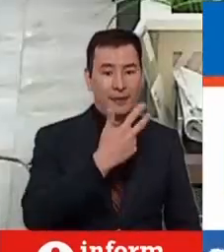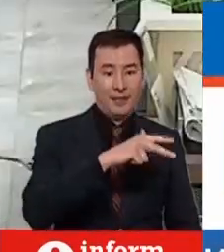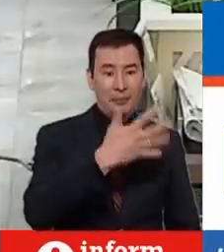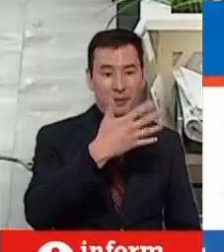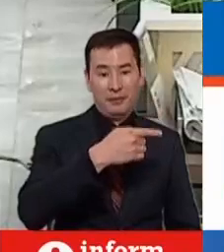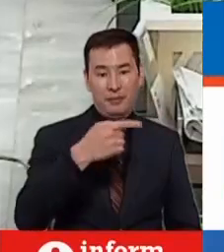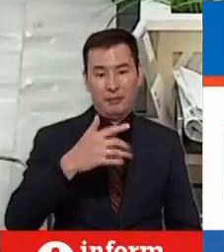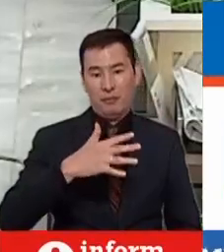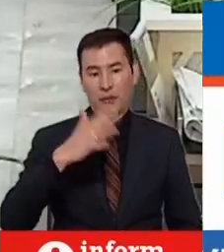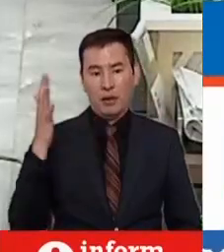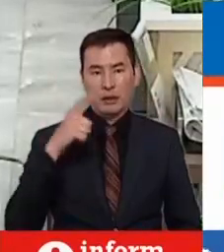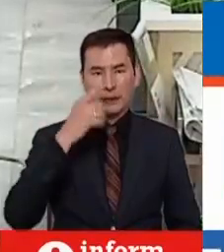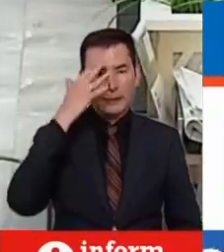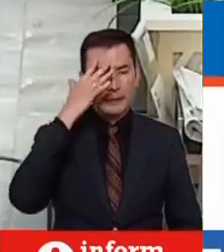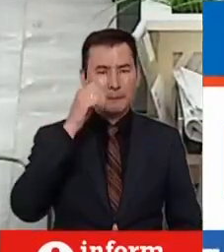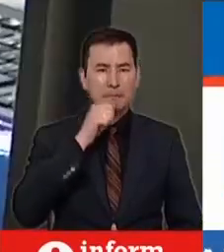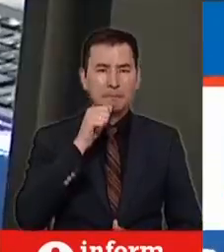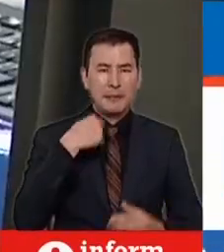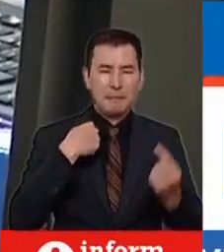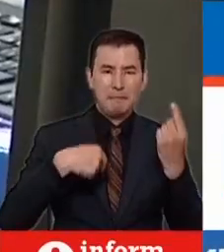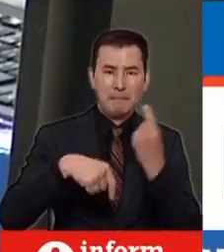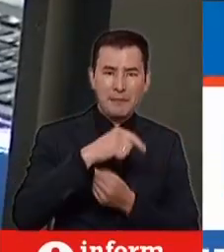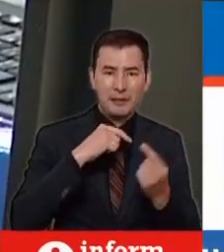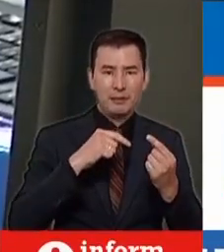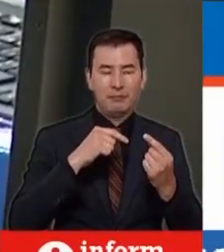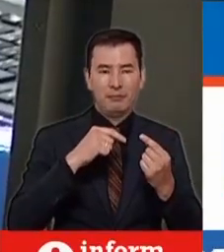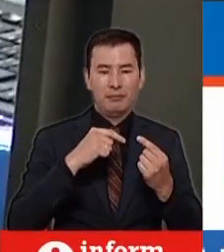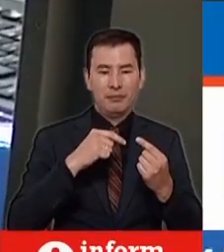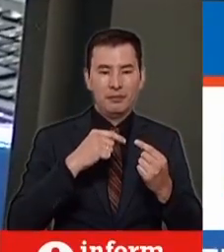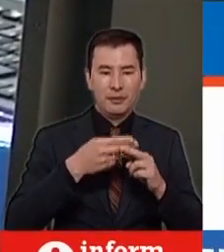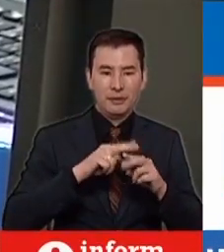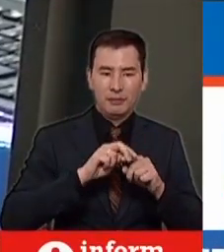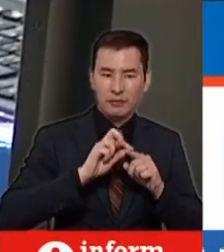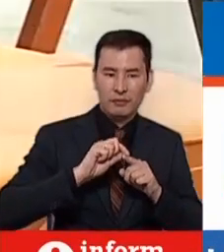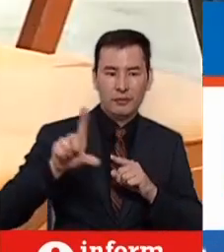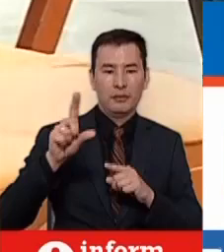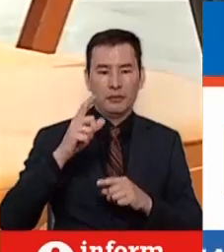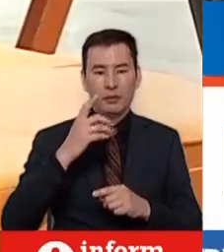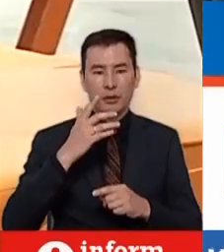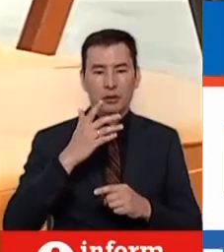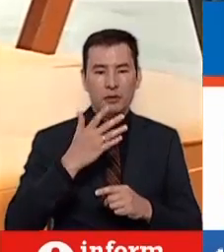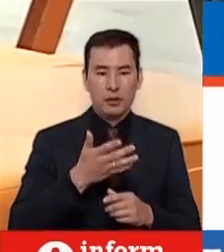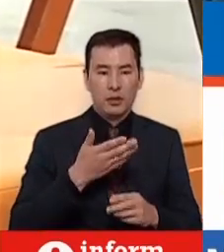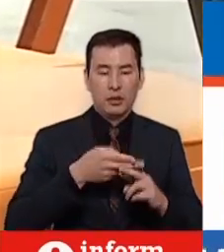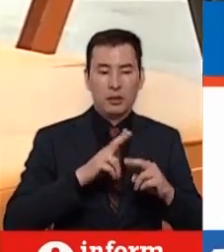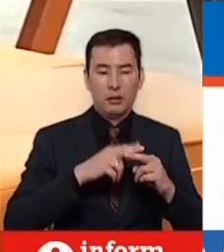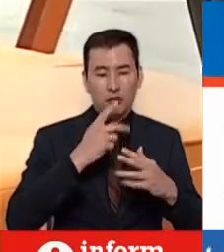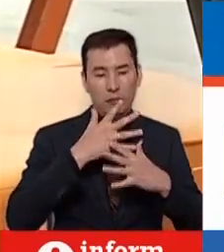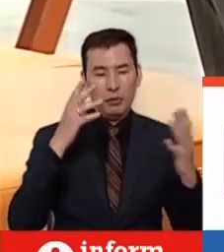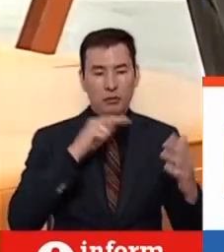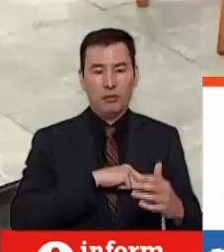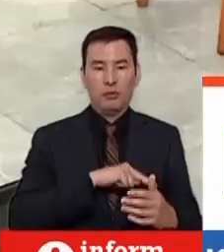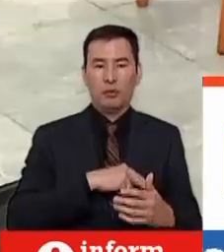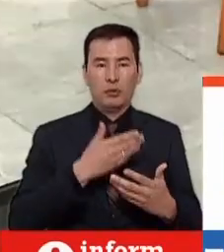себя в бизнесе или заново решаются перезапускать карьеру, делая паузу в основной работе. Поэтому их и больше среди